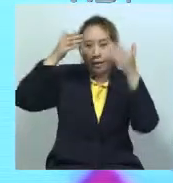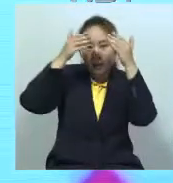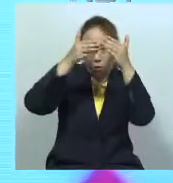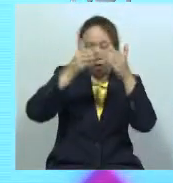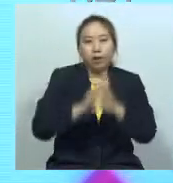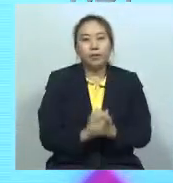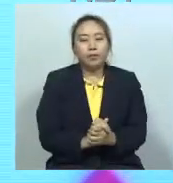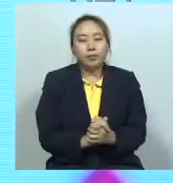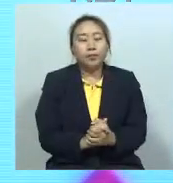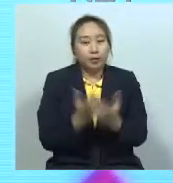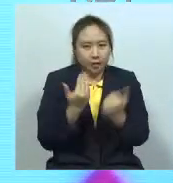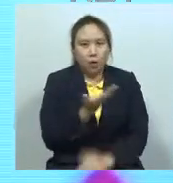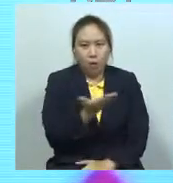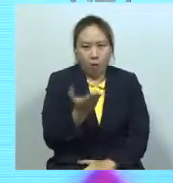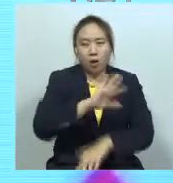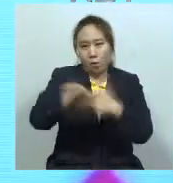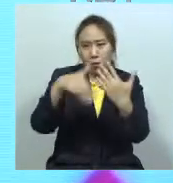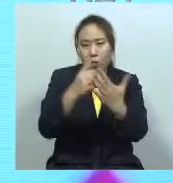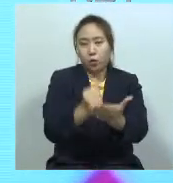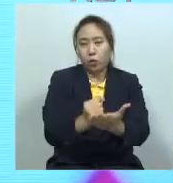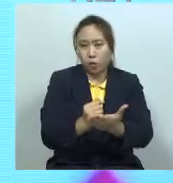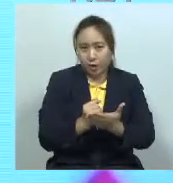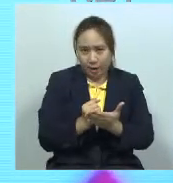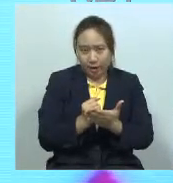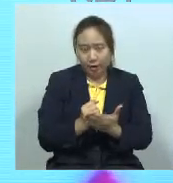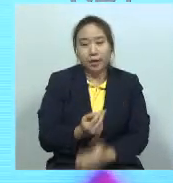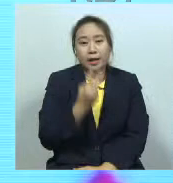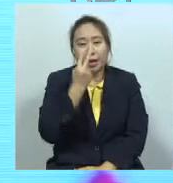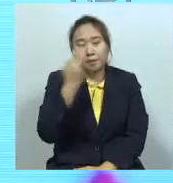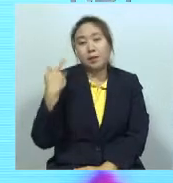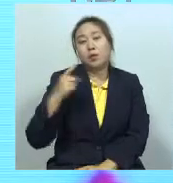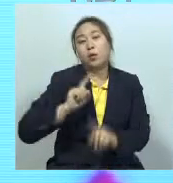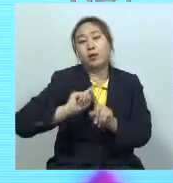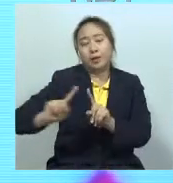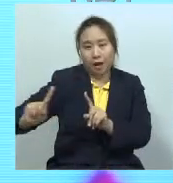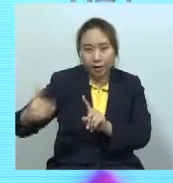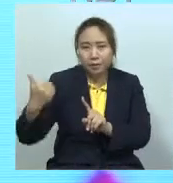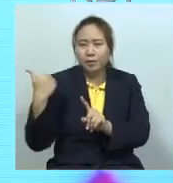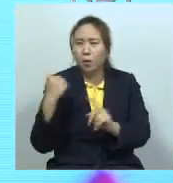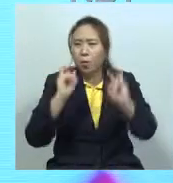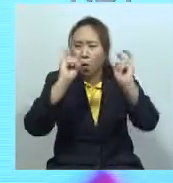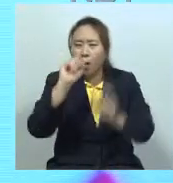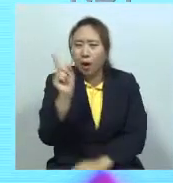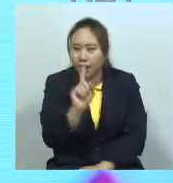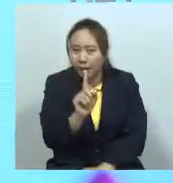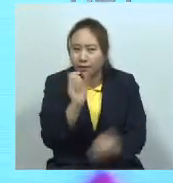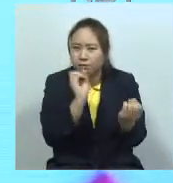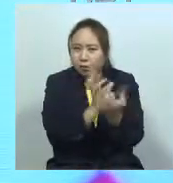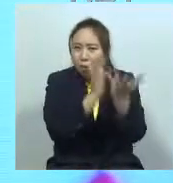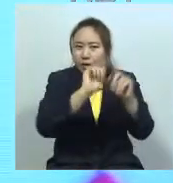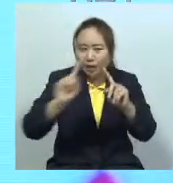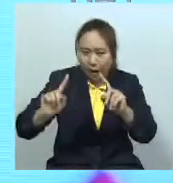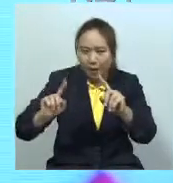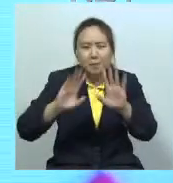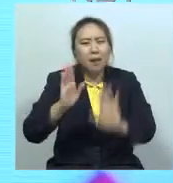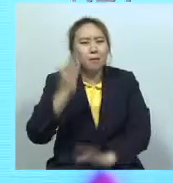ะก็ทุกคนก็ช่วยกันนะครับผู้นำทุกคนก็แสดงความเห็นอันเป็นประโยชน์มากมายทั้งในประเด็นในเรื่องของภัยคุกคามด้วยภัยคุกคามรูปแบบเก่